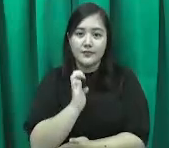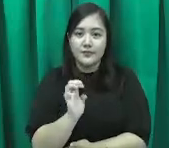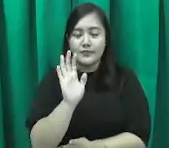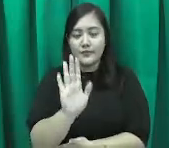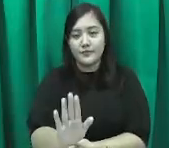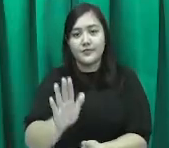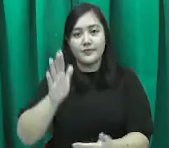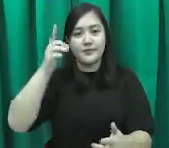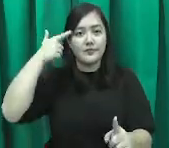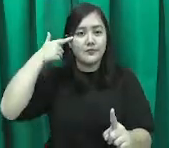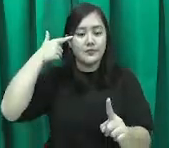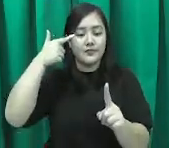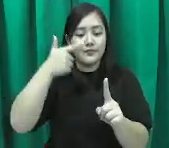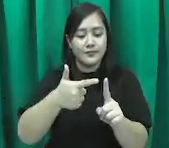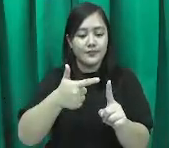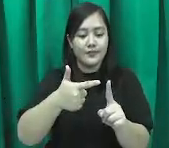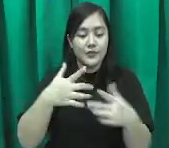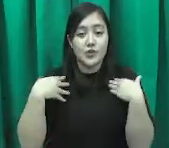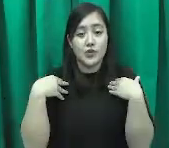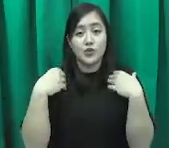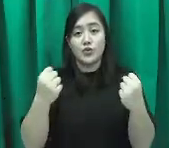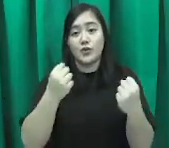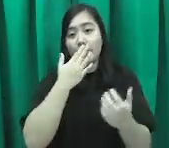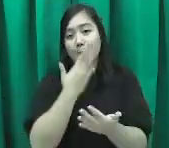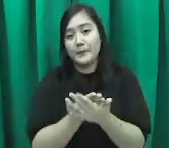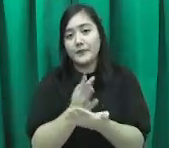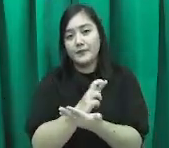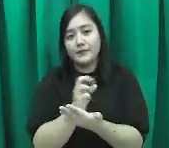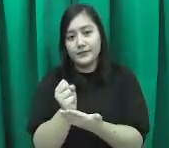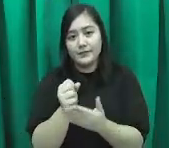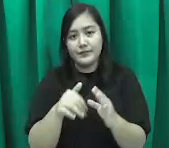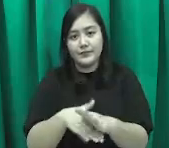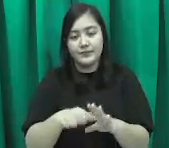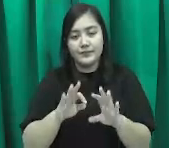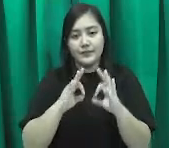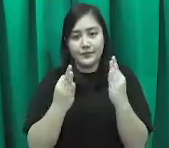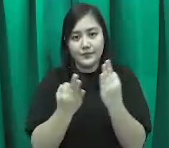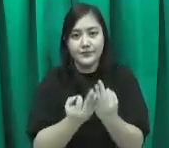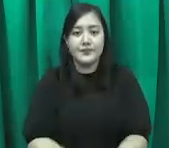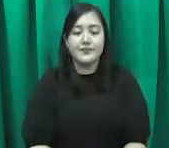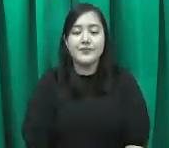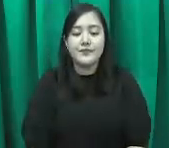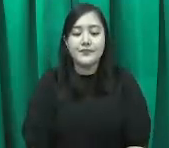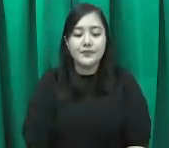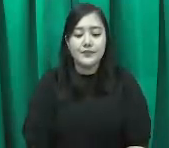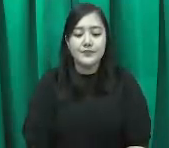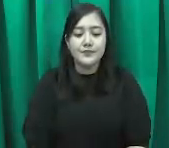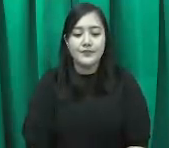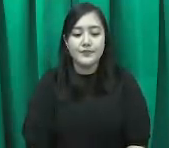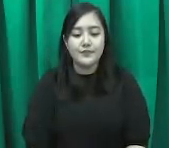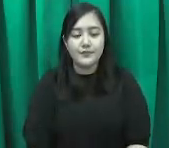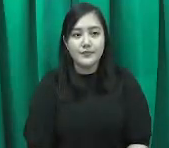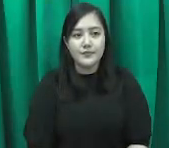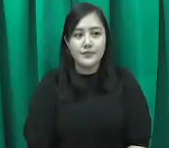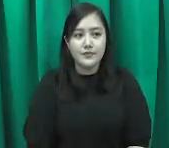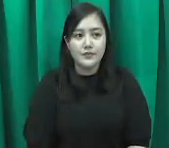matibay na pagsasamahan sa tahanan. Or else, hindi magiging masaya ang iyong pamilya. Yeah. Kaya with